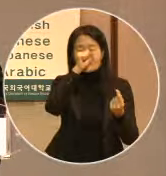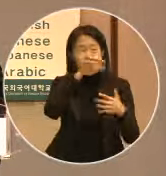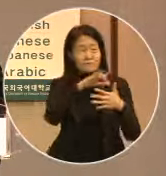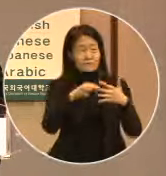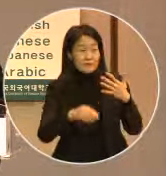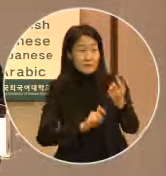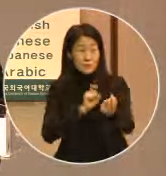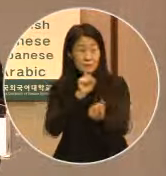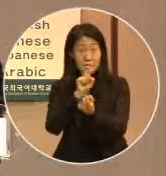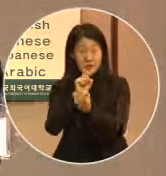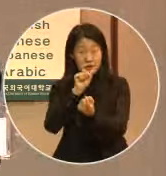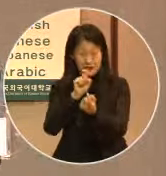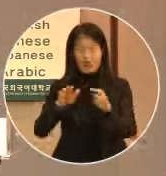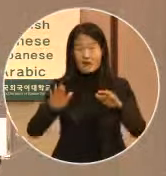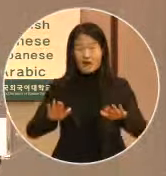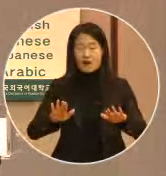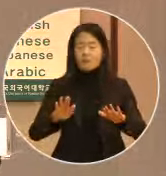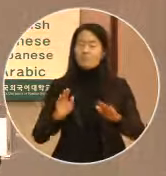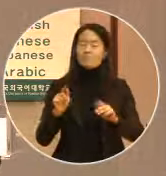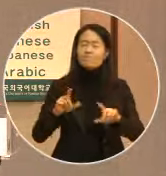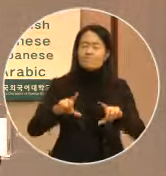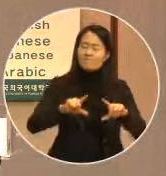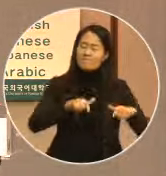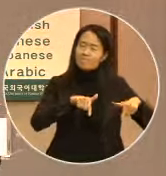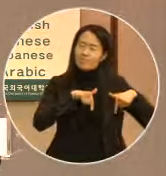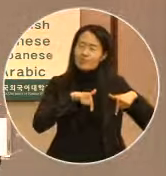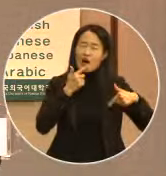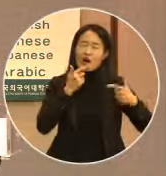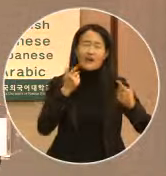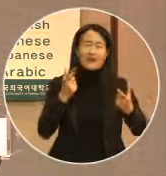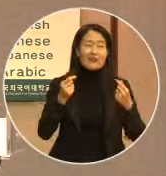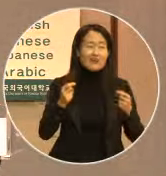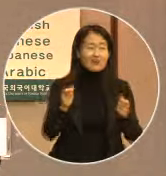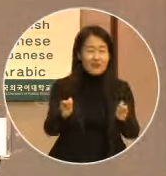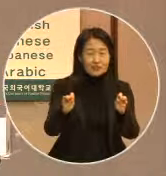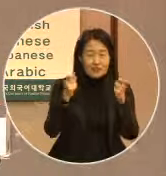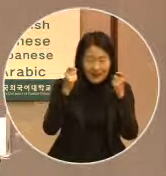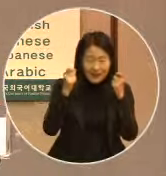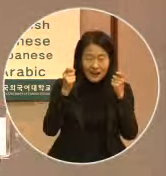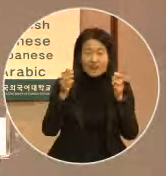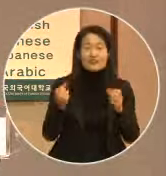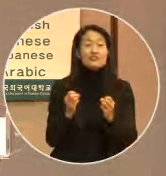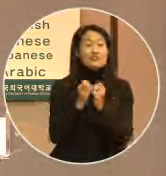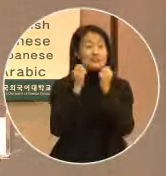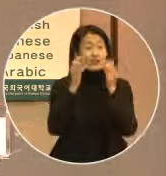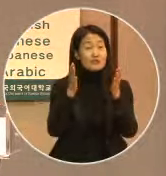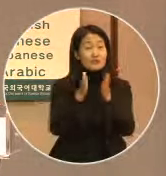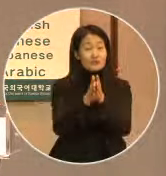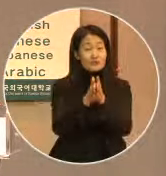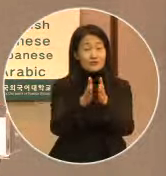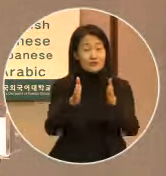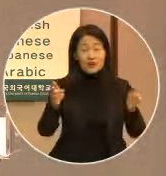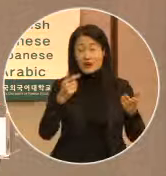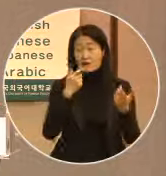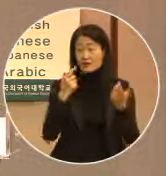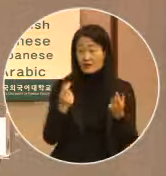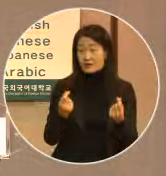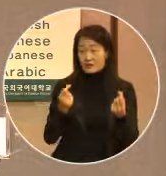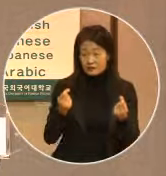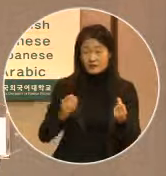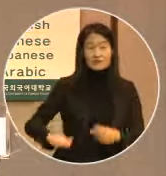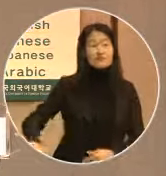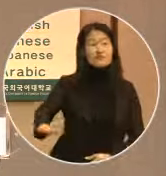절기를 맞아 명예로운 졸업장을 안고 새로운 시작을 하게 될 졸업생